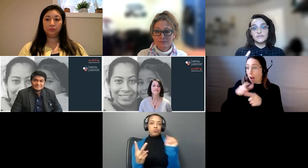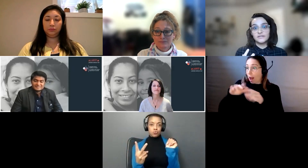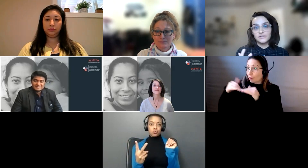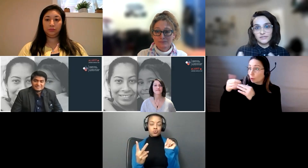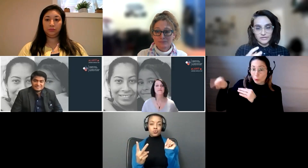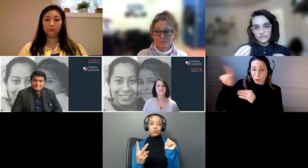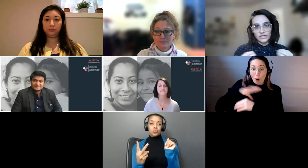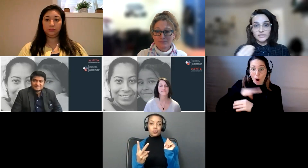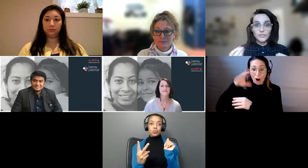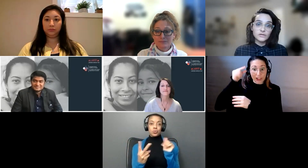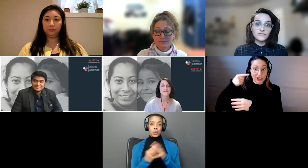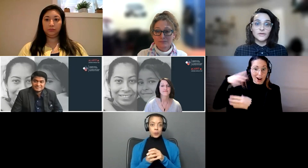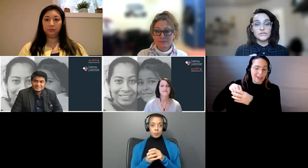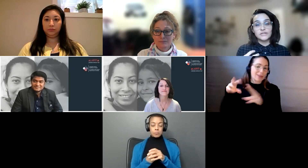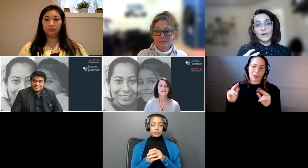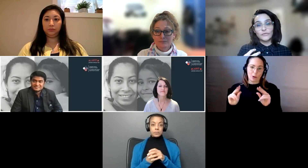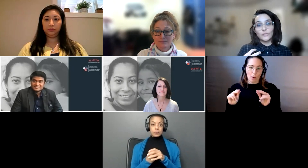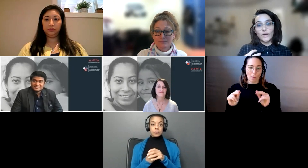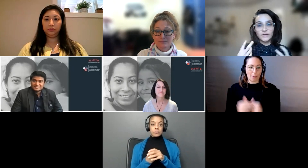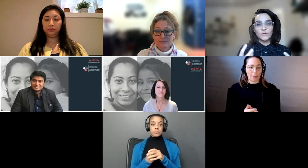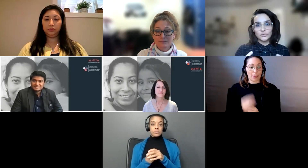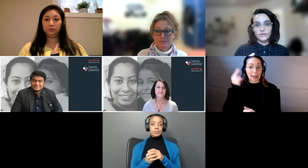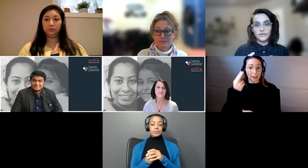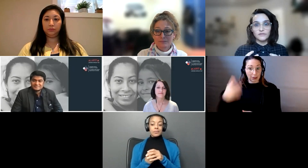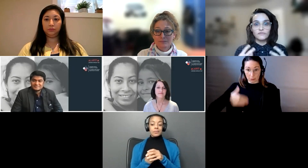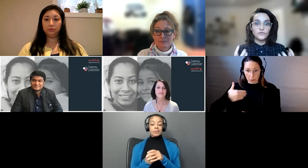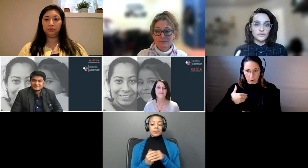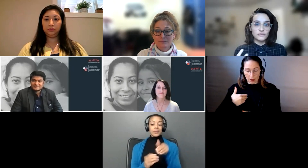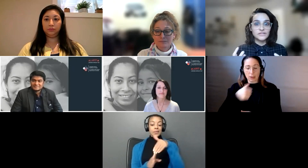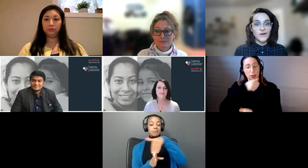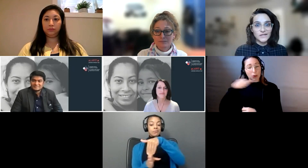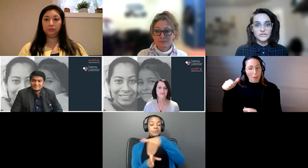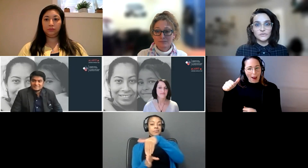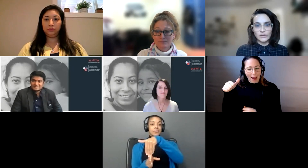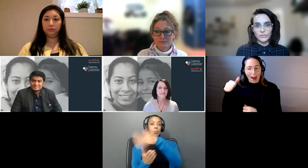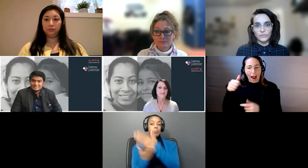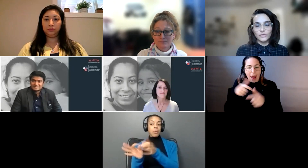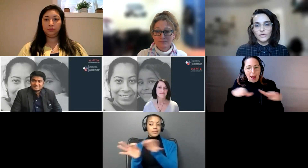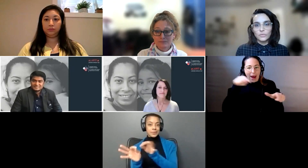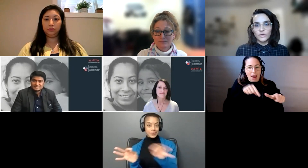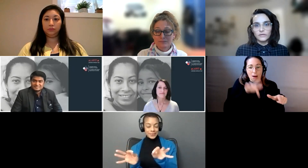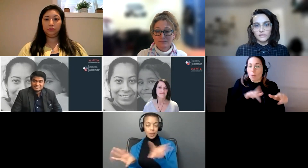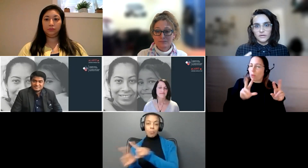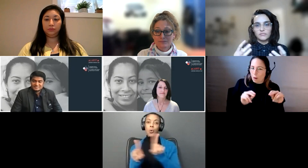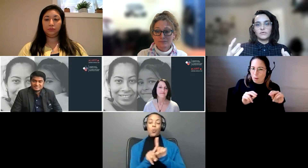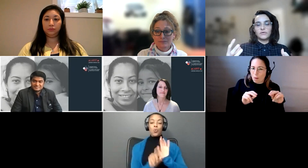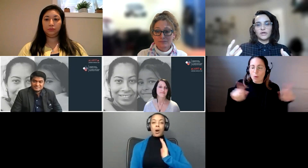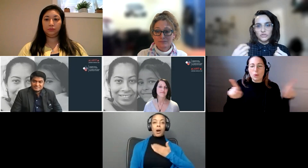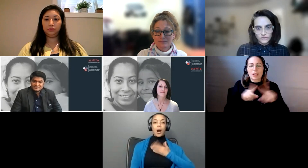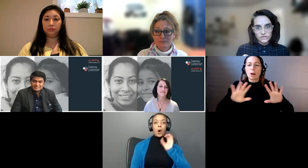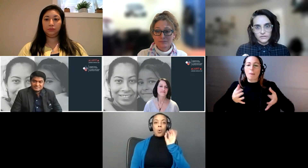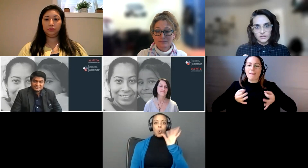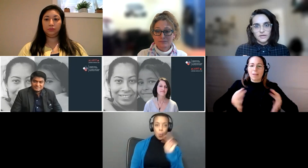C'est pas juste une question de la langue, c'est une façon comment nous